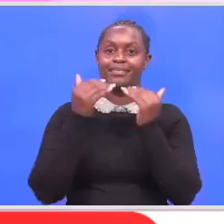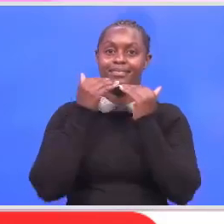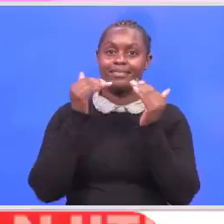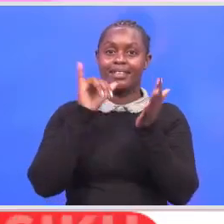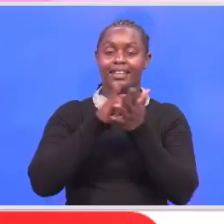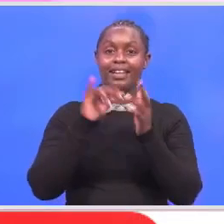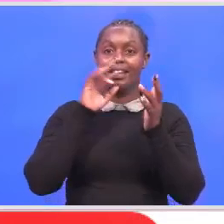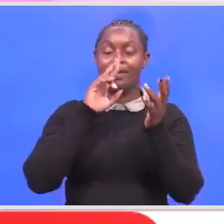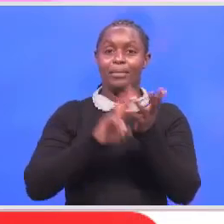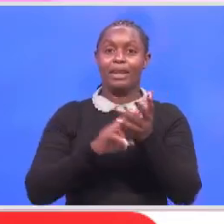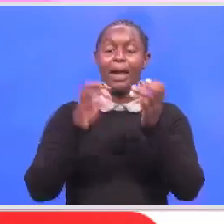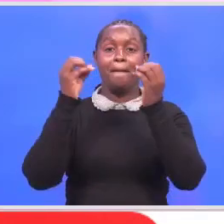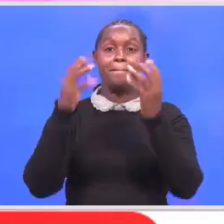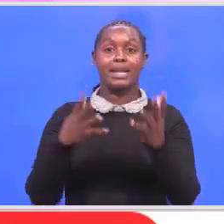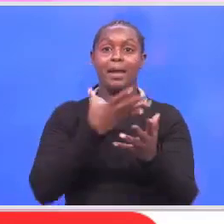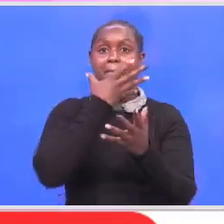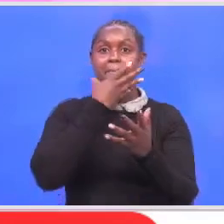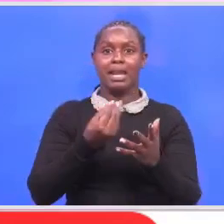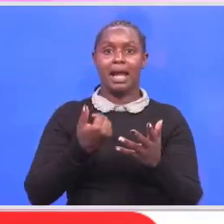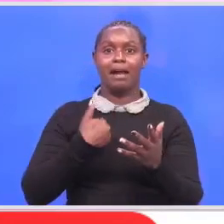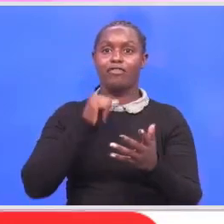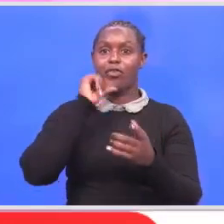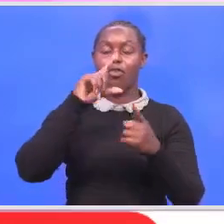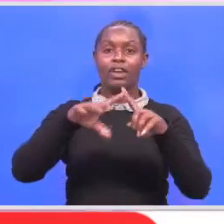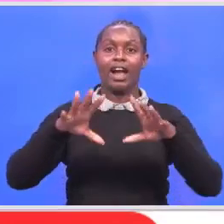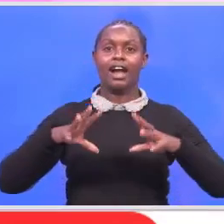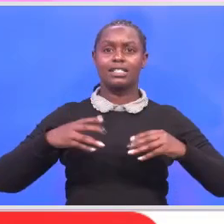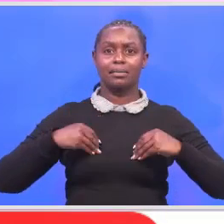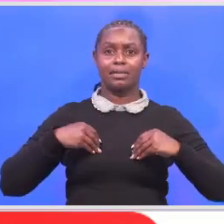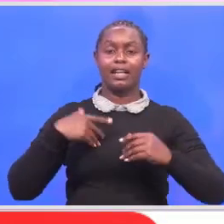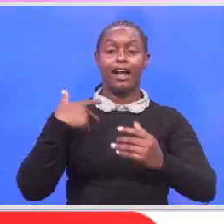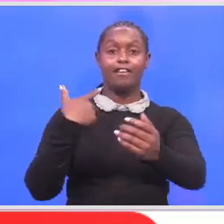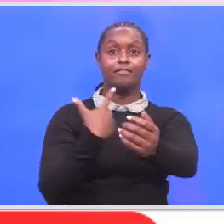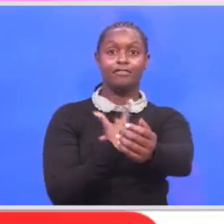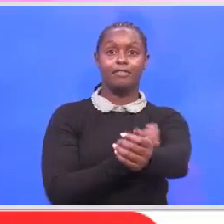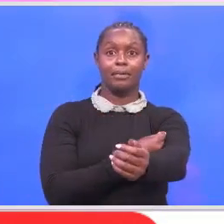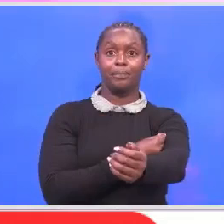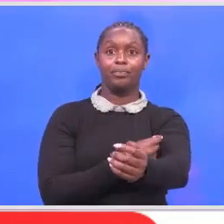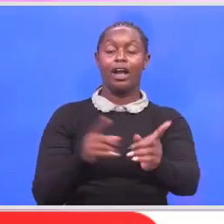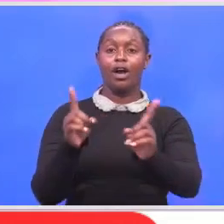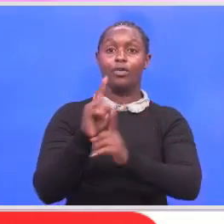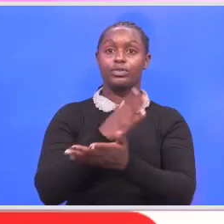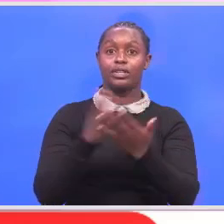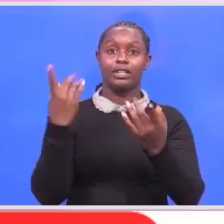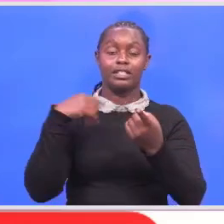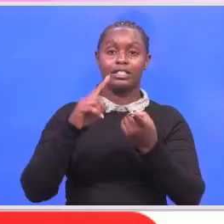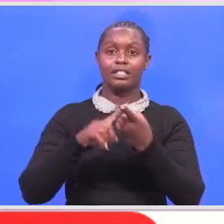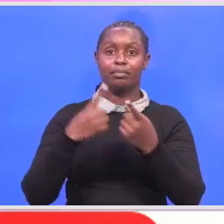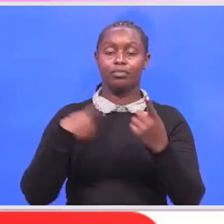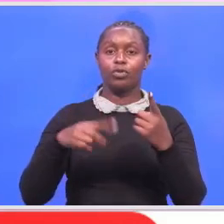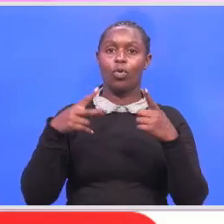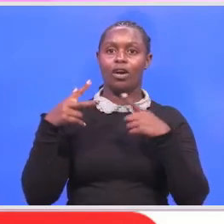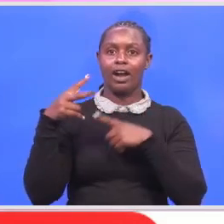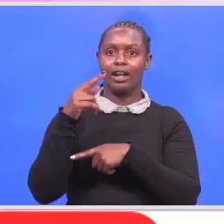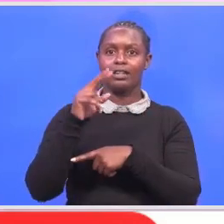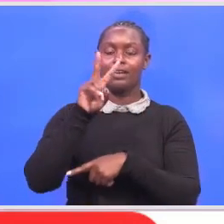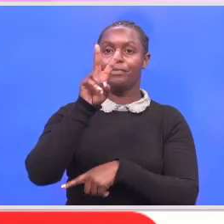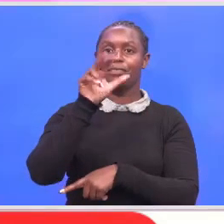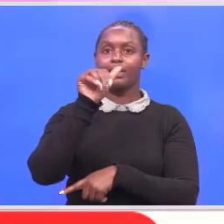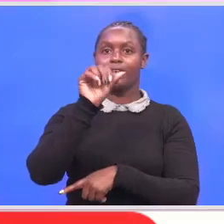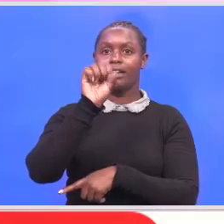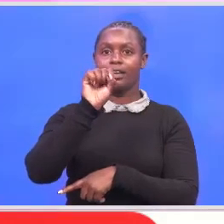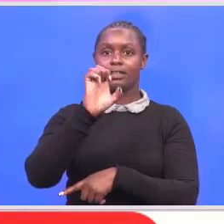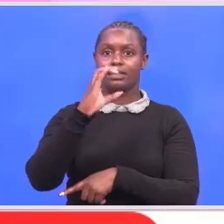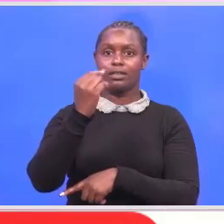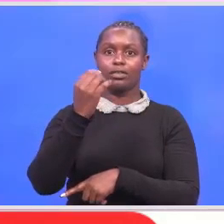Upangaji, wanaume wengi wa Kenya hawajakumbatia upangaji uzazi kupitia zoezi la ukataji wa mishipa ya uzazi maarufu kama vasectomy. Mwanahabari wetu wa Jisosin